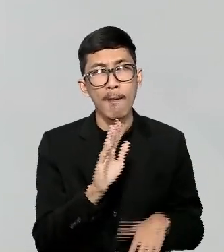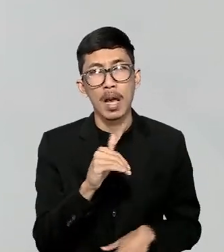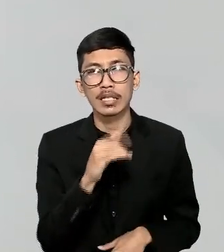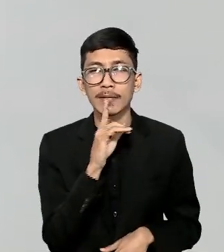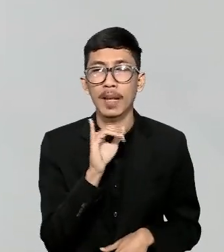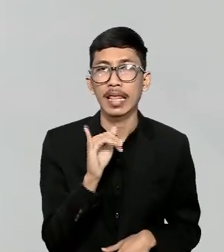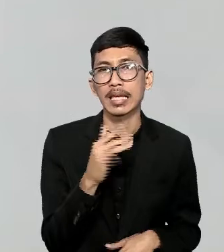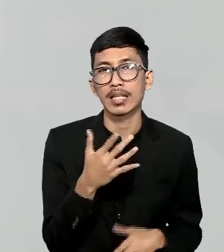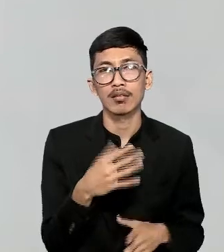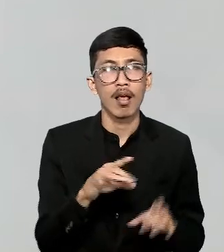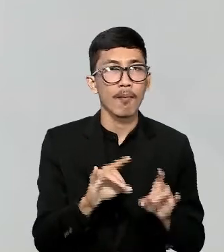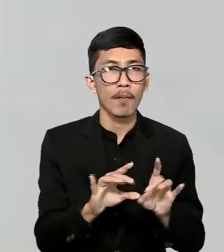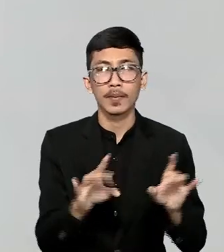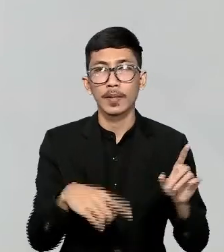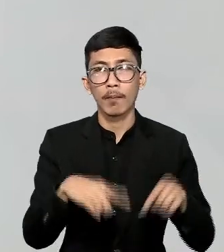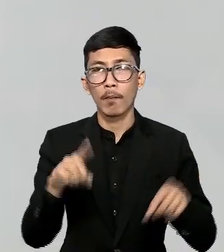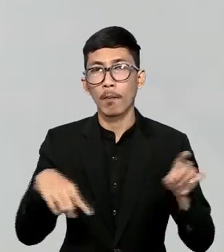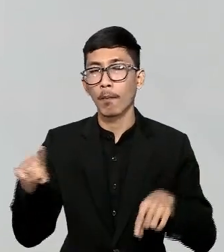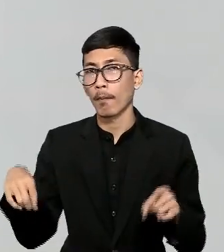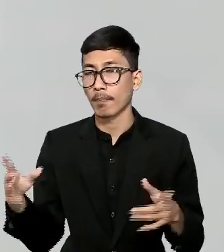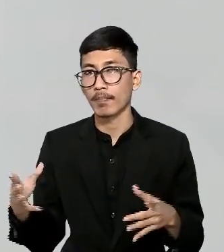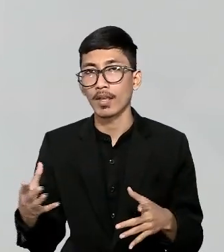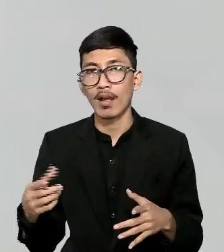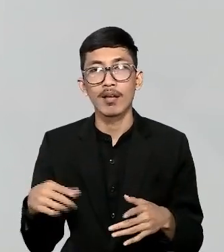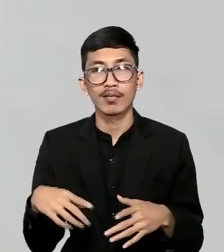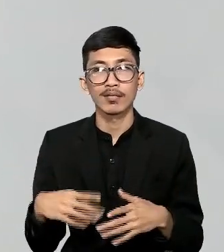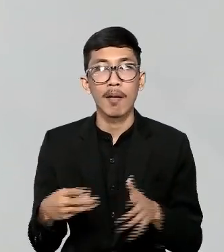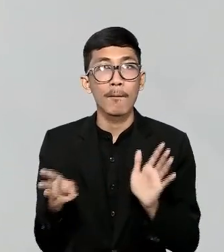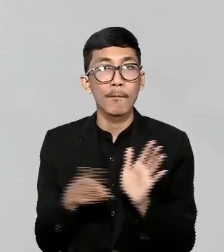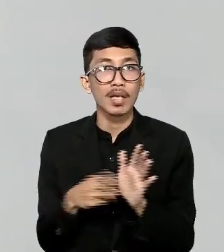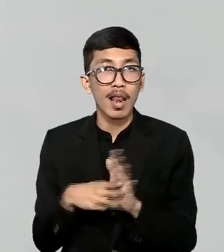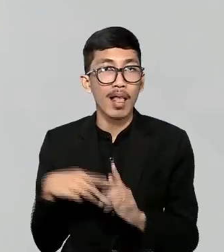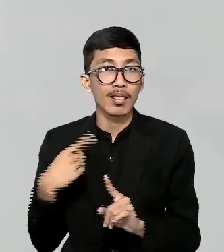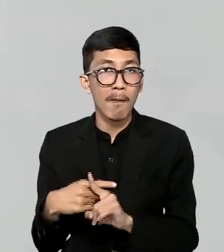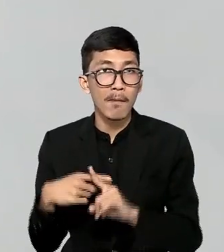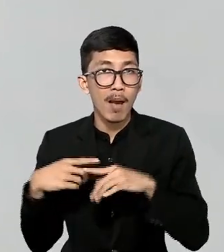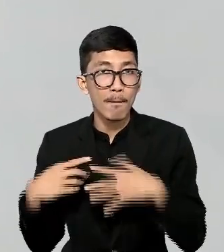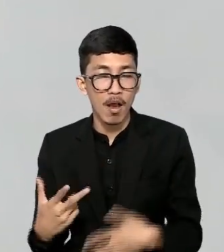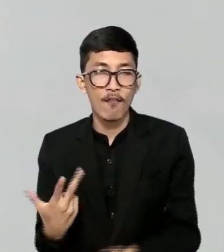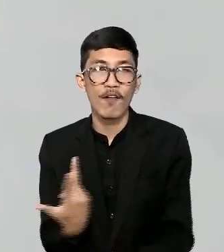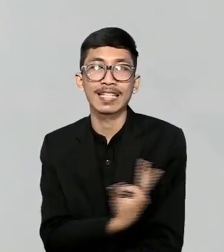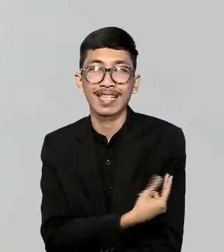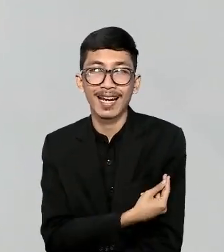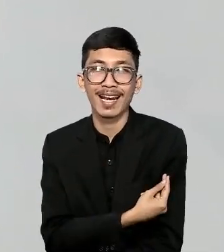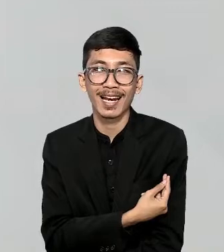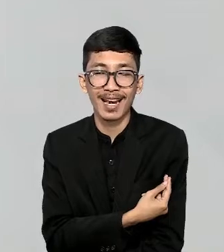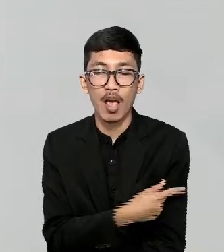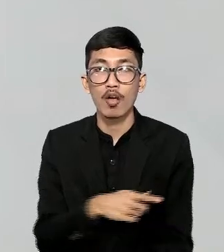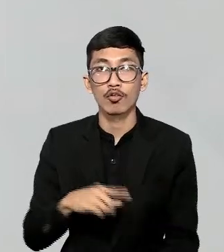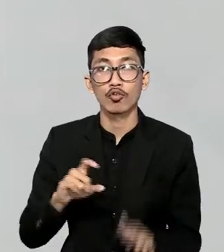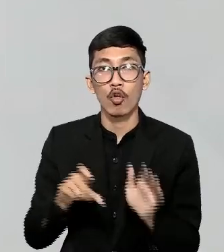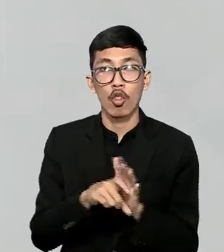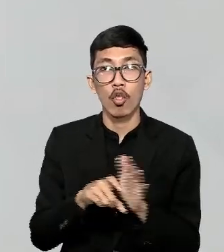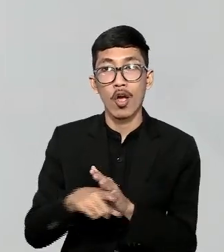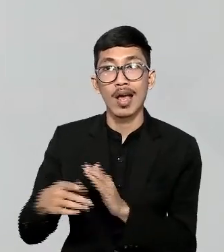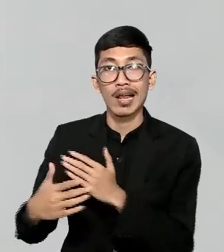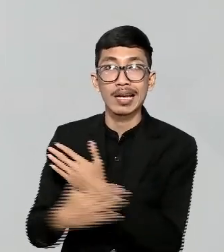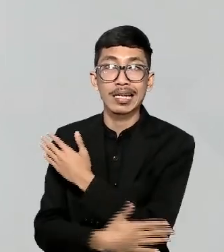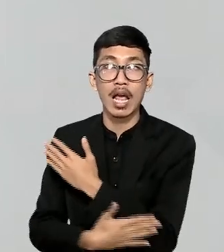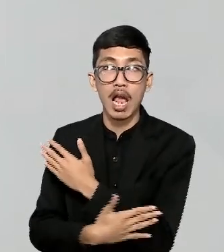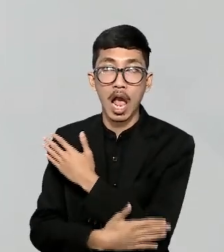berkeras dengan pendapatnya hal itu tentu terjadi juga dengan masalah vaksinasi kita ketahui di negara-negara maju mereka sering berkeras dengan